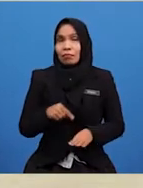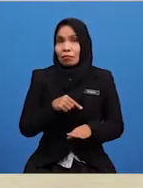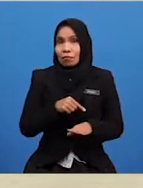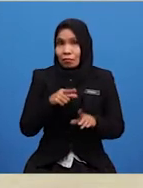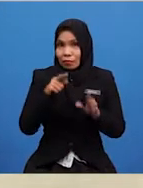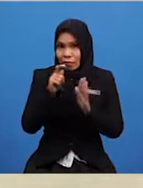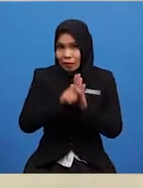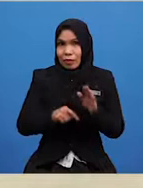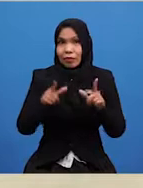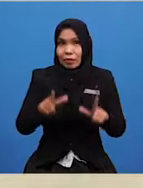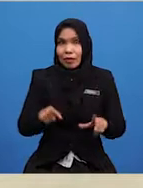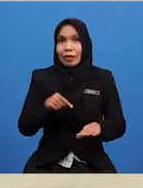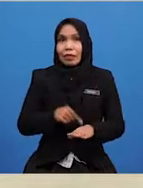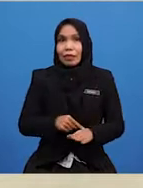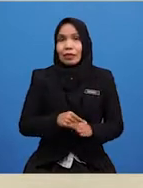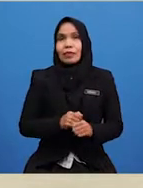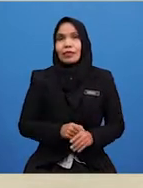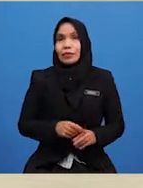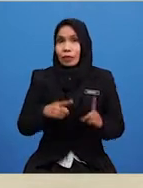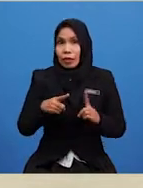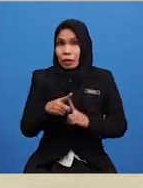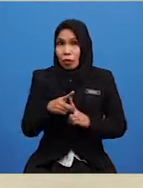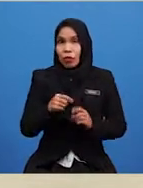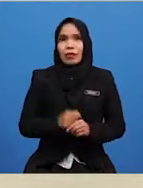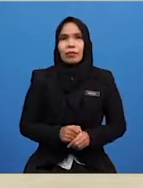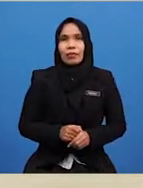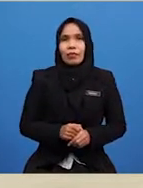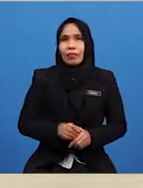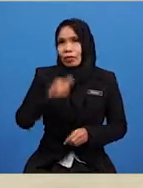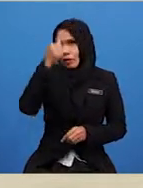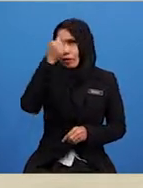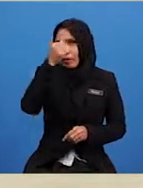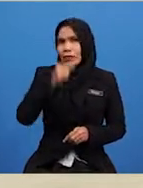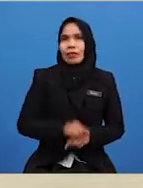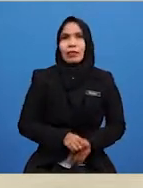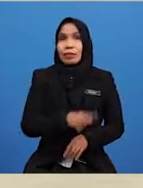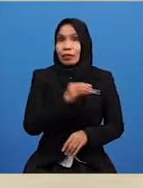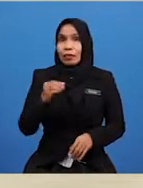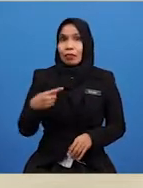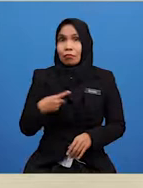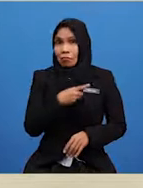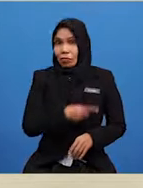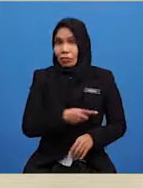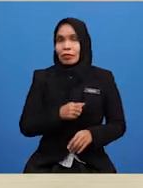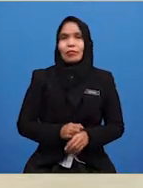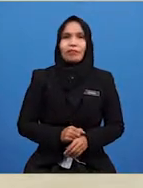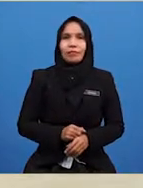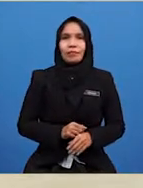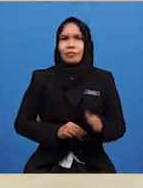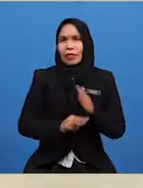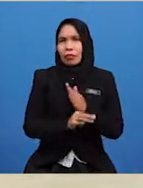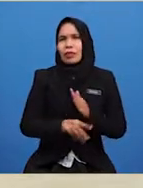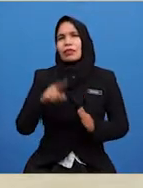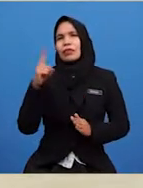India dan China. Kedudukan strategik di Selat Melaka menyebabkan Melaka sering dikunjungi